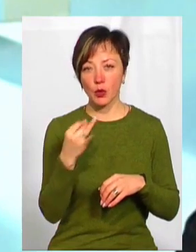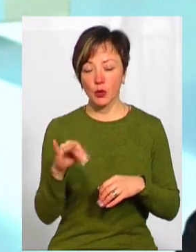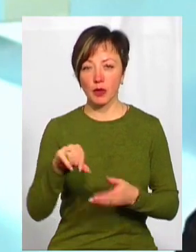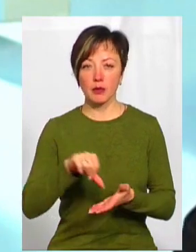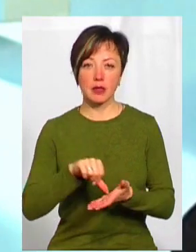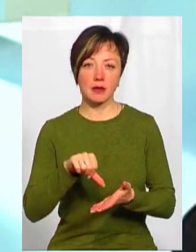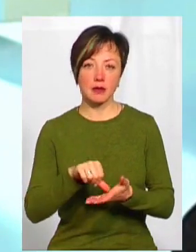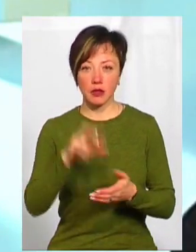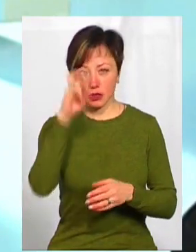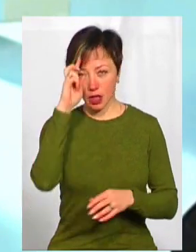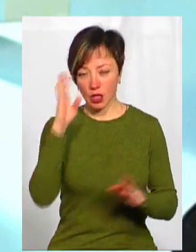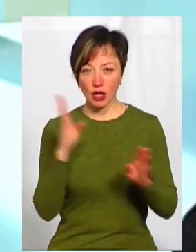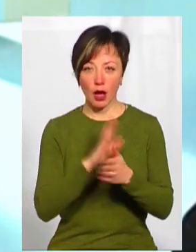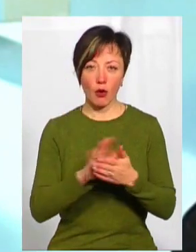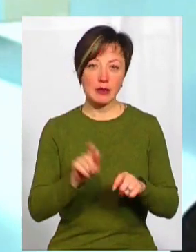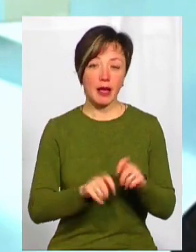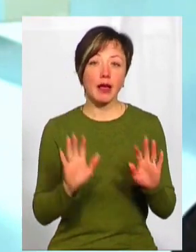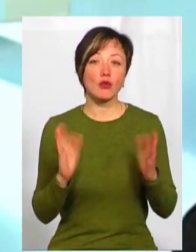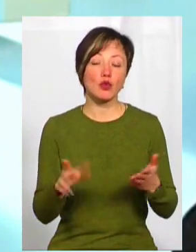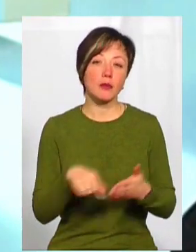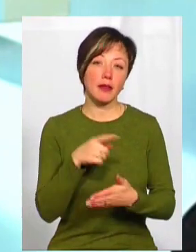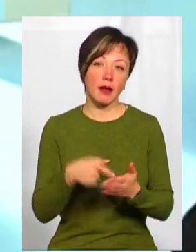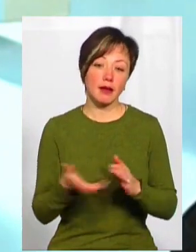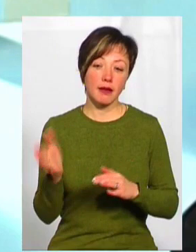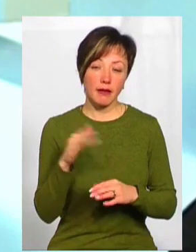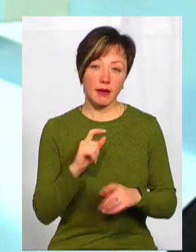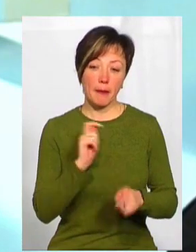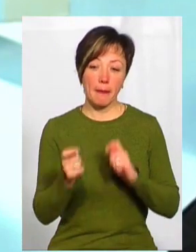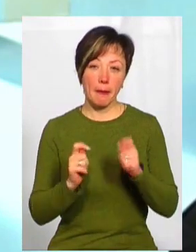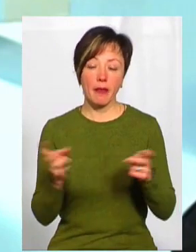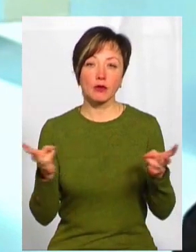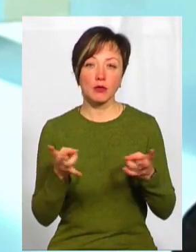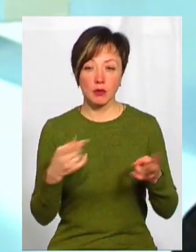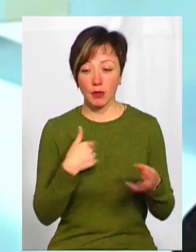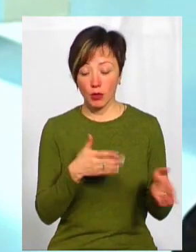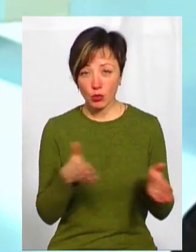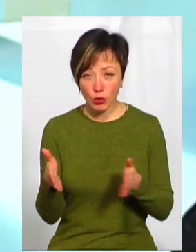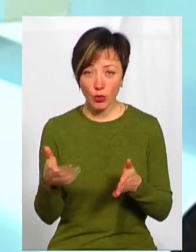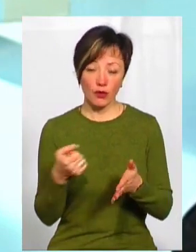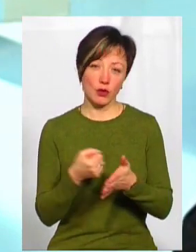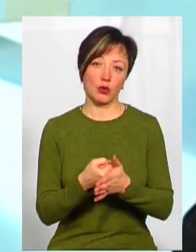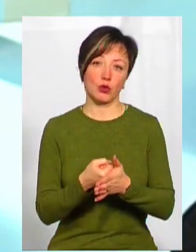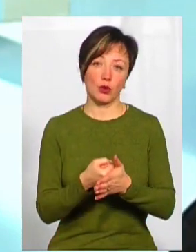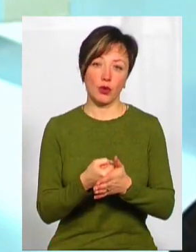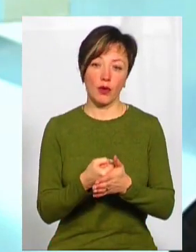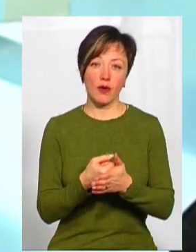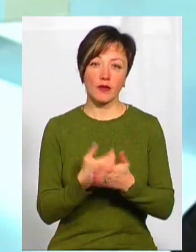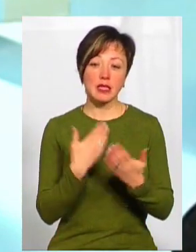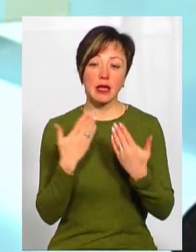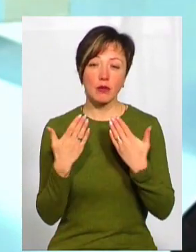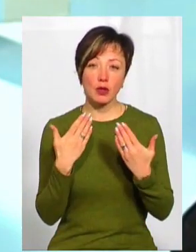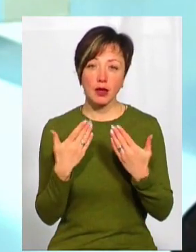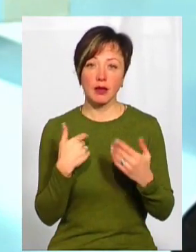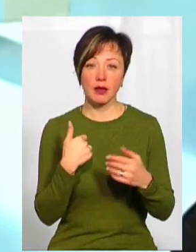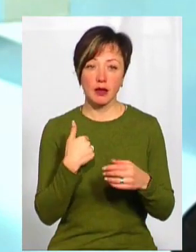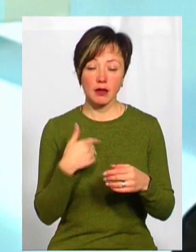представник Держекоінспекції, які будуть питання, давайте, задавайте, що потрібно. Ми готові до взаємодії, тому що